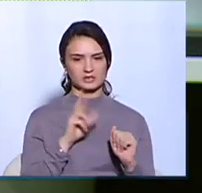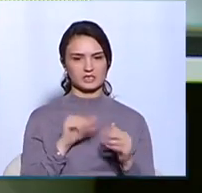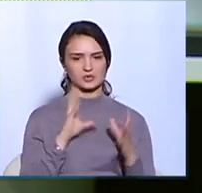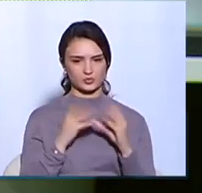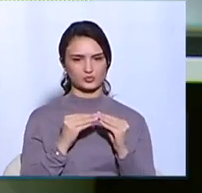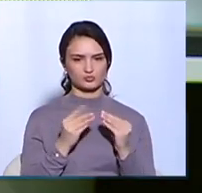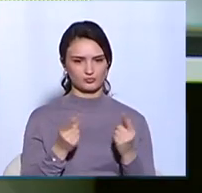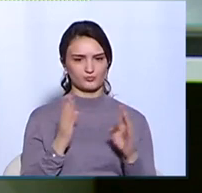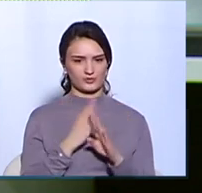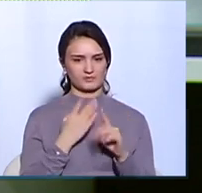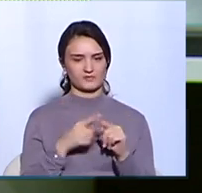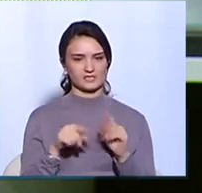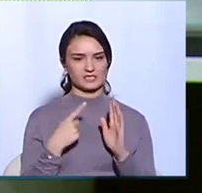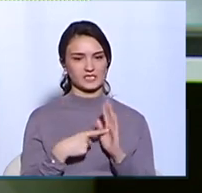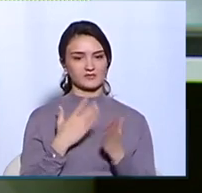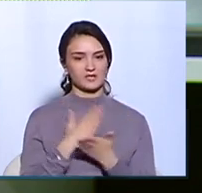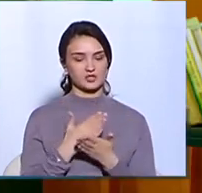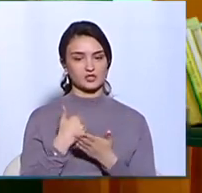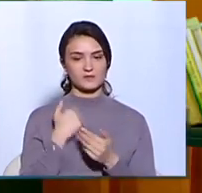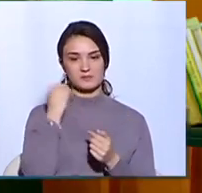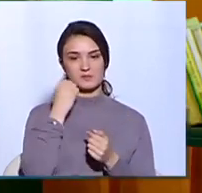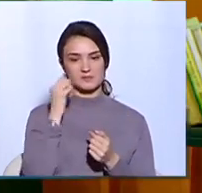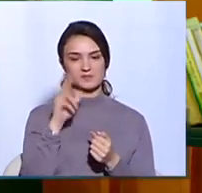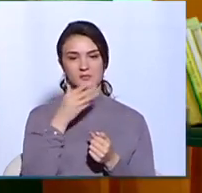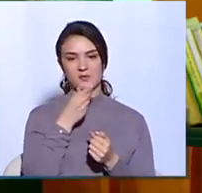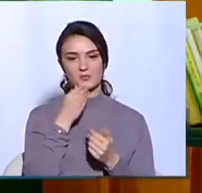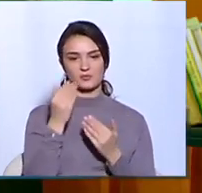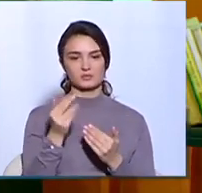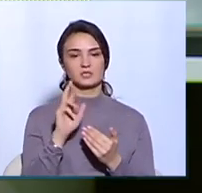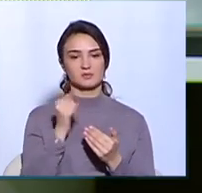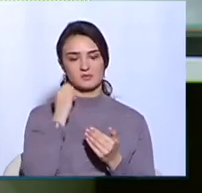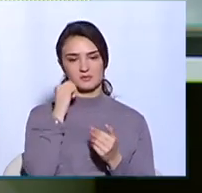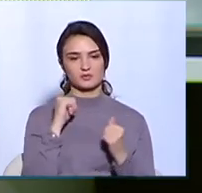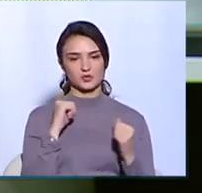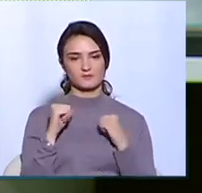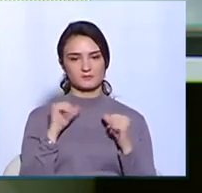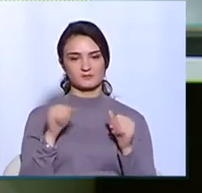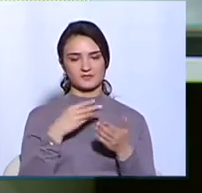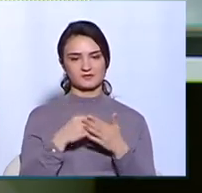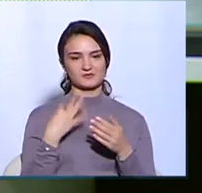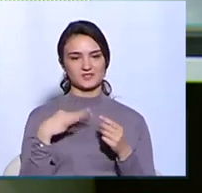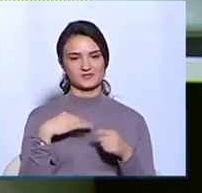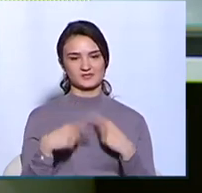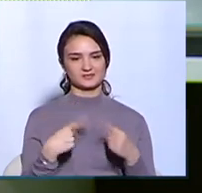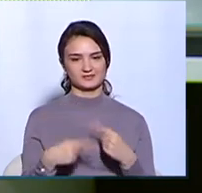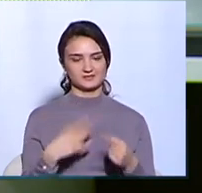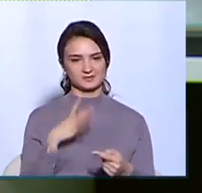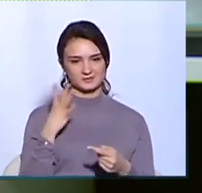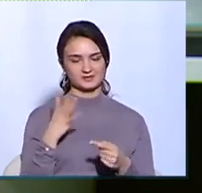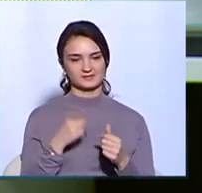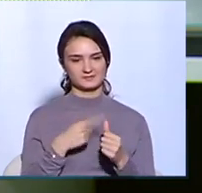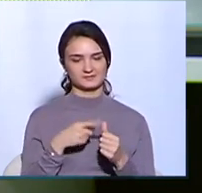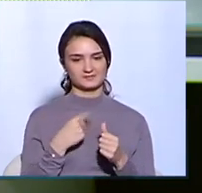სრულიად ბუნებრივია, რომ ასეთი კითხვა ჩნდება. ანუ ჩვენი ბებიების და ბაბუების ბებიების ცოდვება შეიძლება თავის შვილიშვილზე უწიოს, ესე